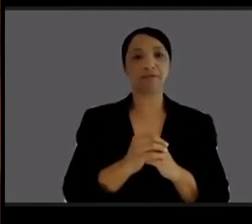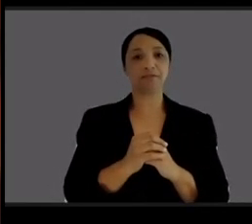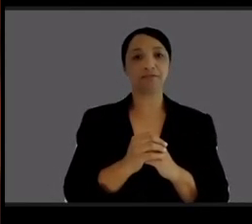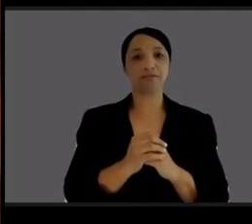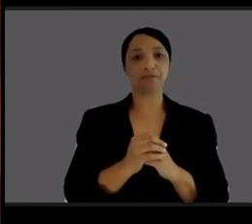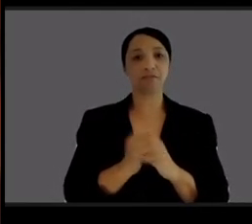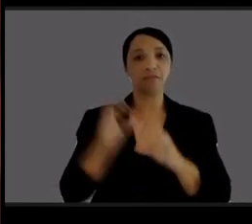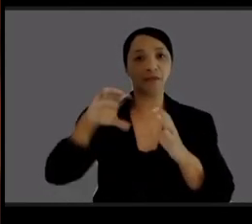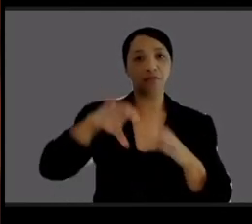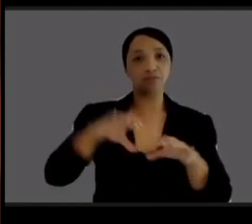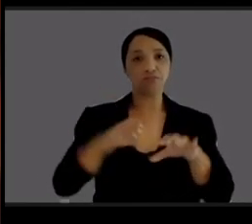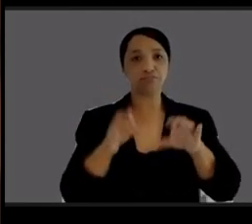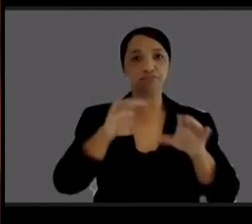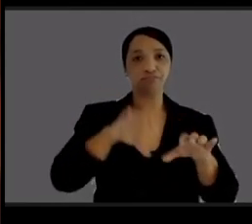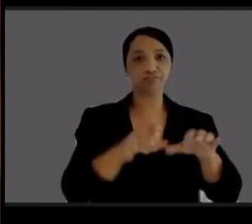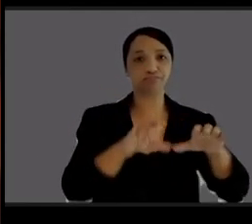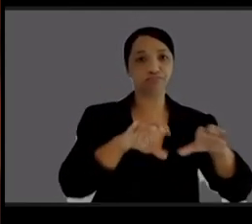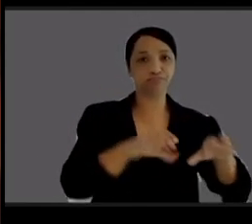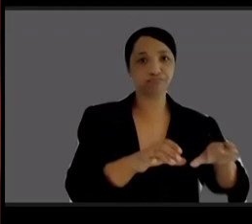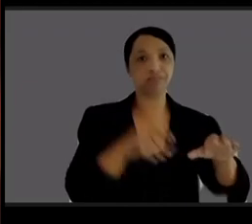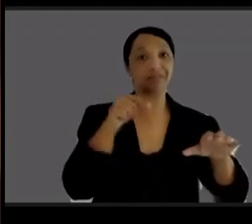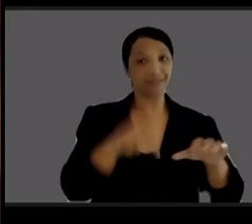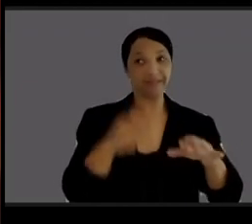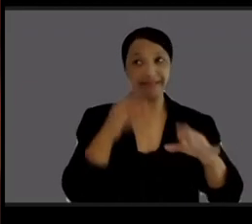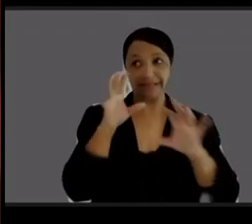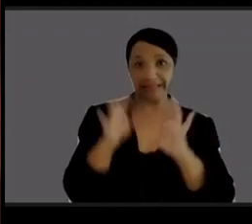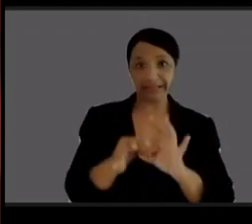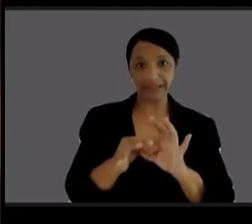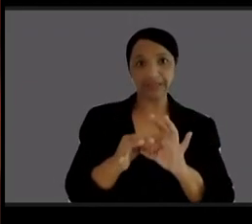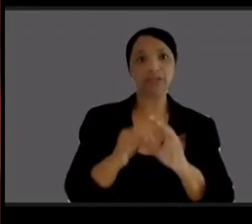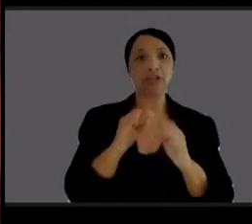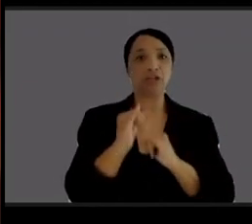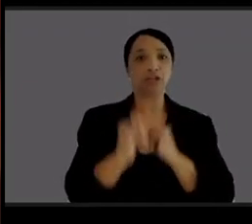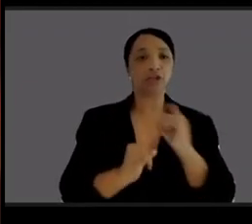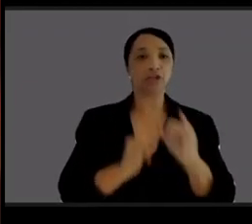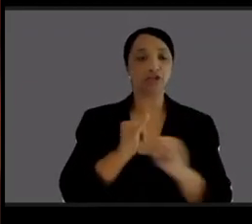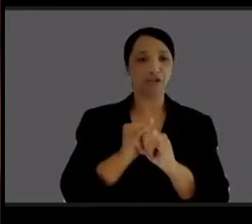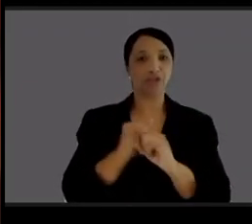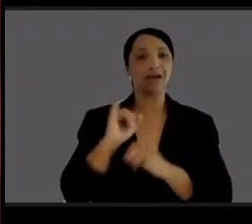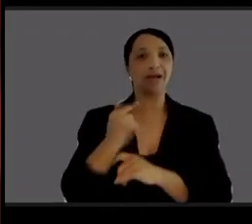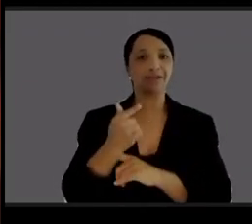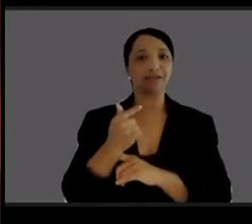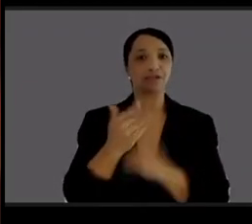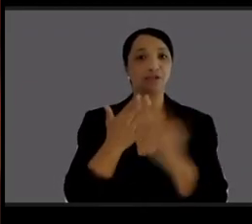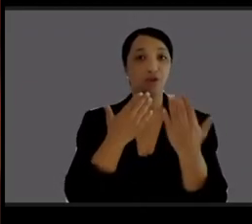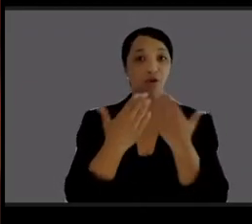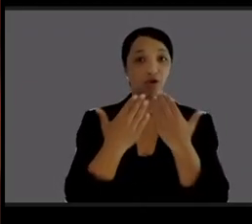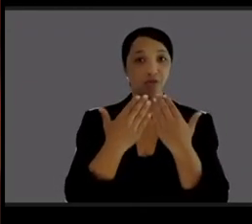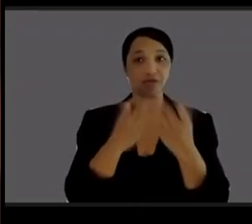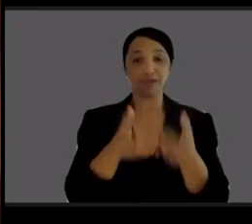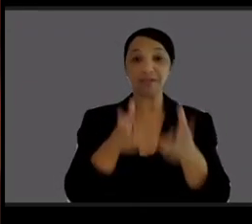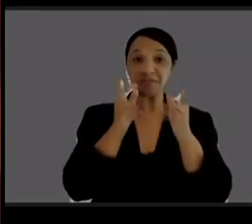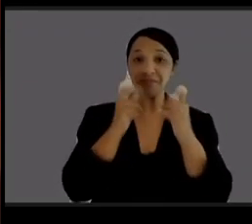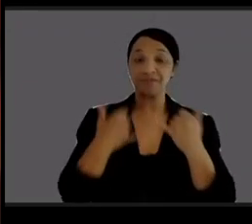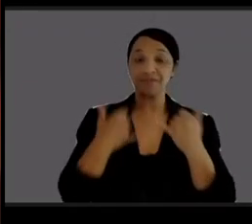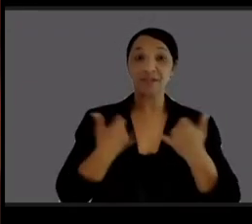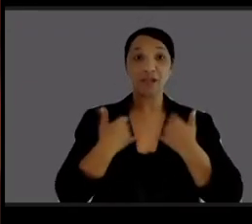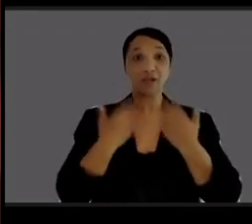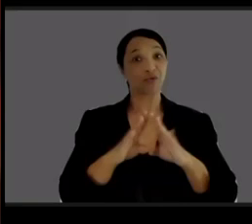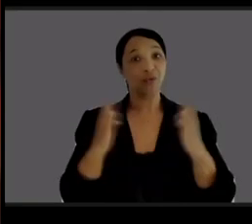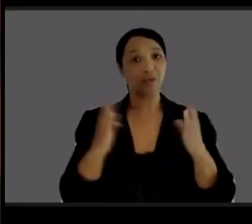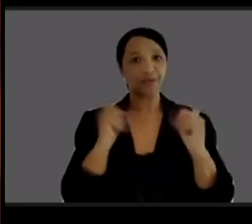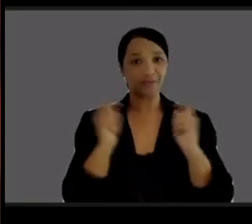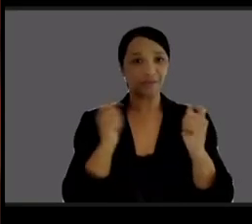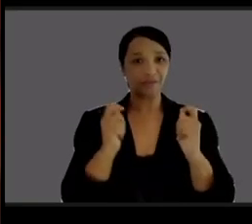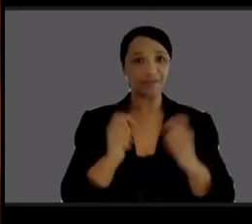Cette scène est absolument parfaite pour une conférence internationale sur les technologies de l'information. Nous vous invitons à apprécier